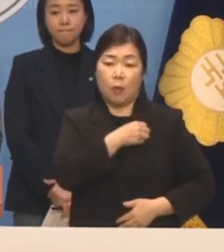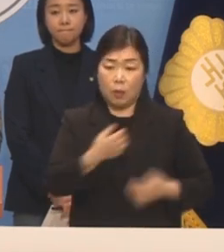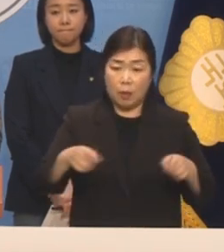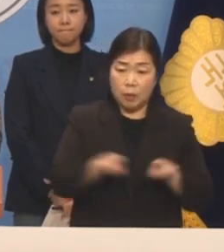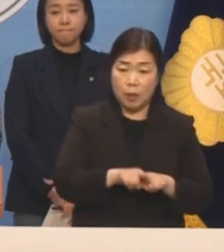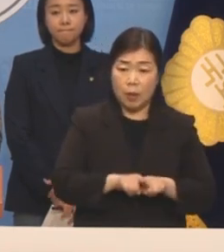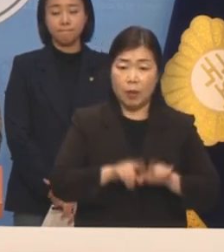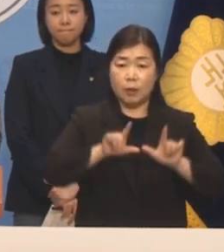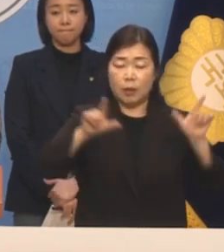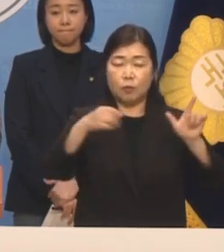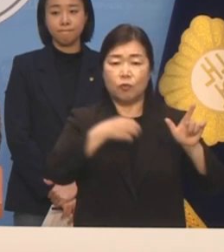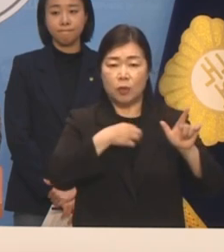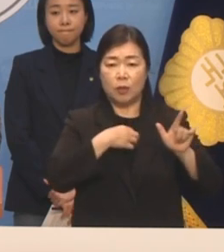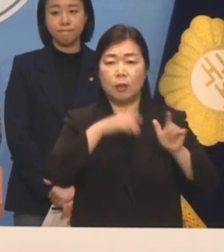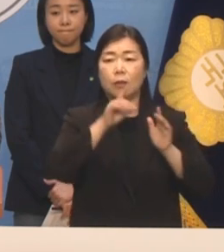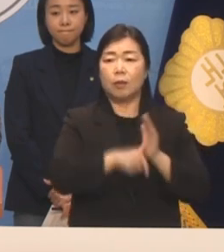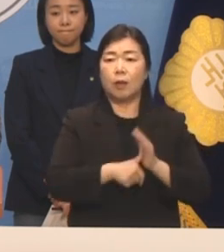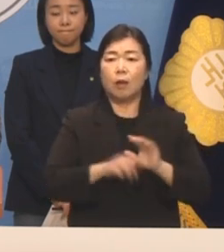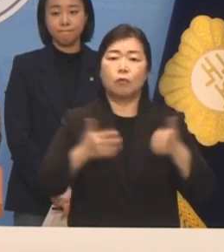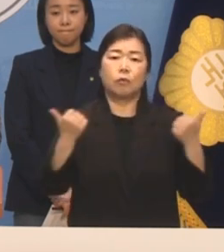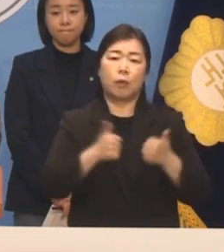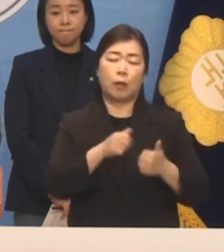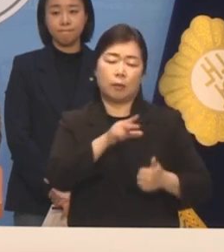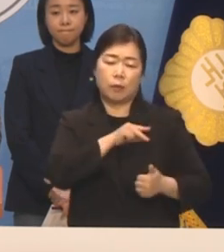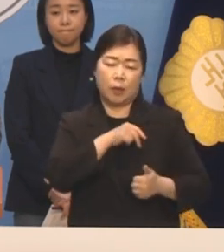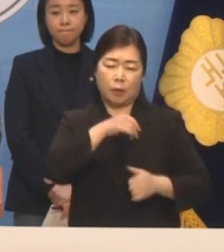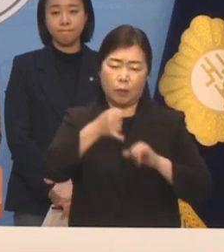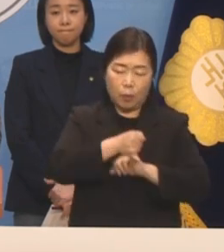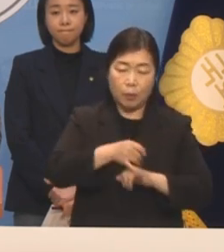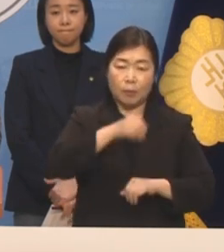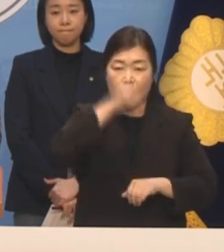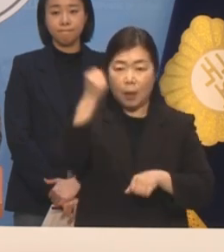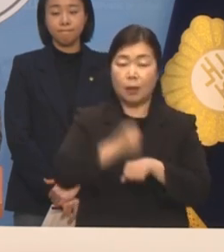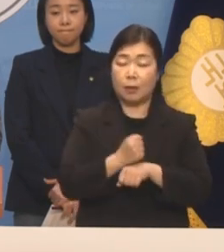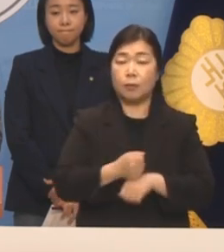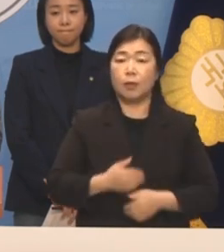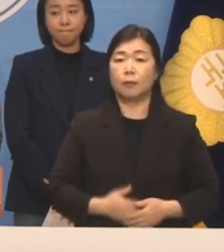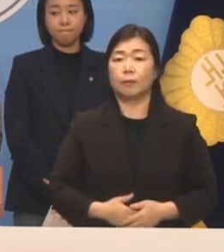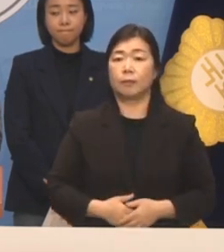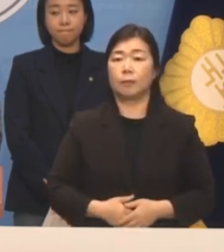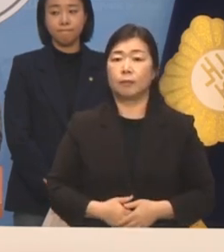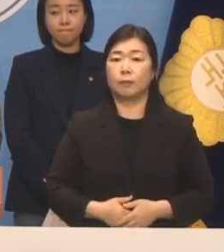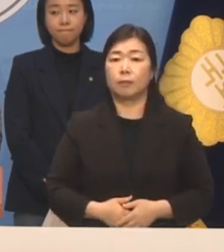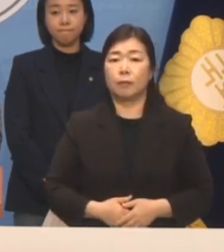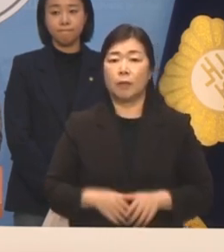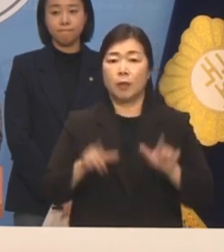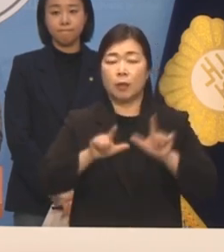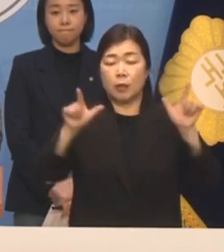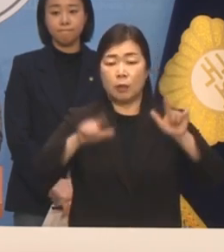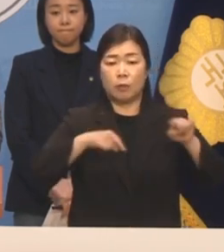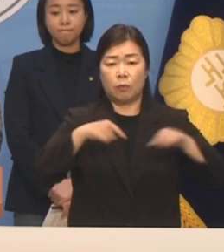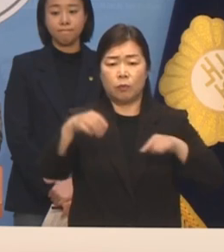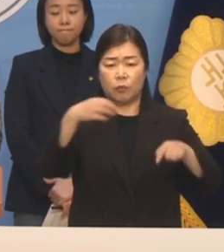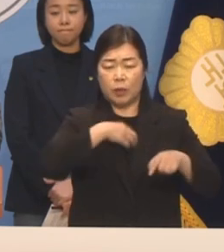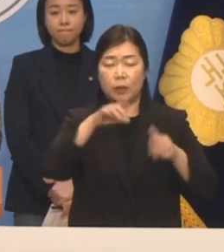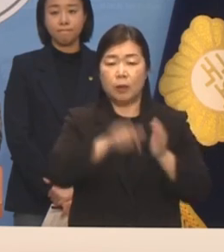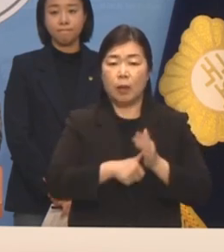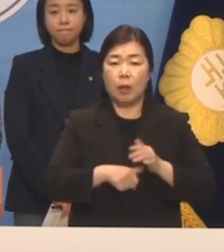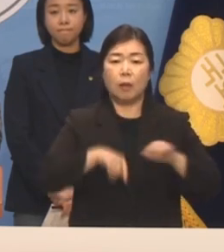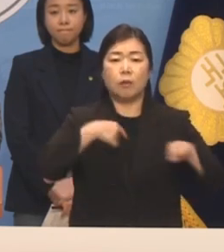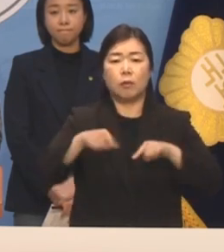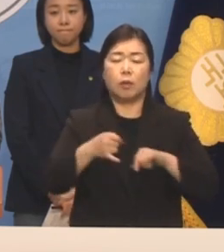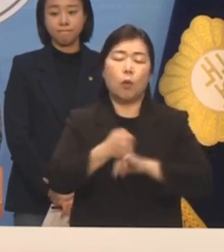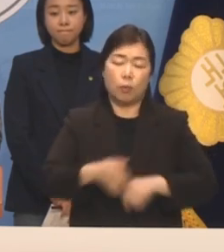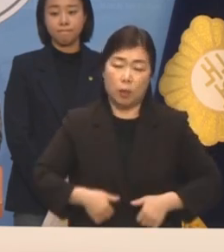녹색 정치를 바라는 시민들과 함께 국회로 가겠습니다. 기후위기 시대 녹색 정치가 절실합니다. 성장주의에 매몰된